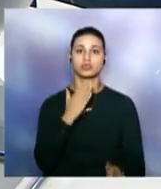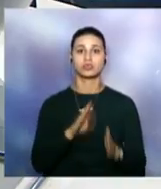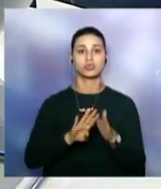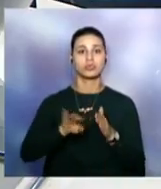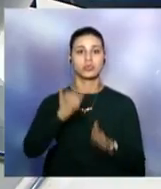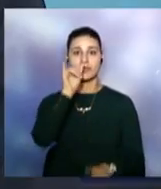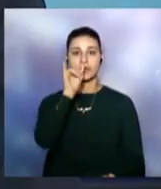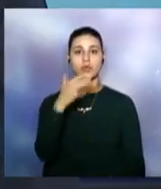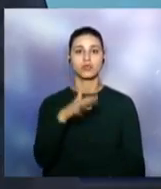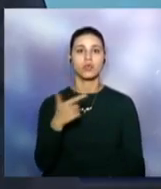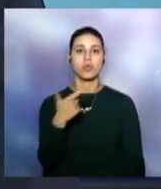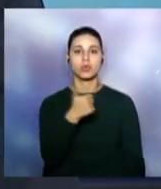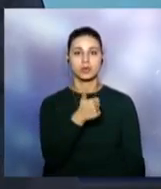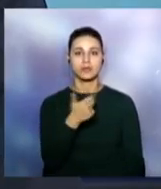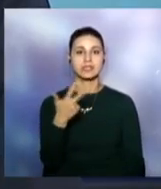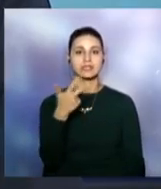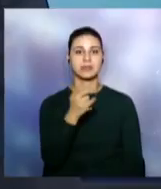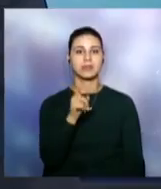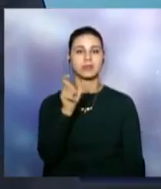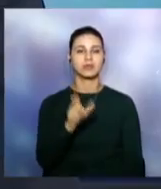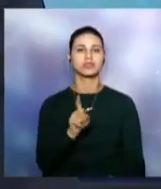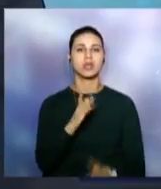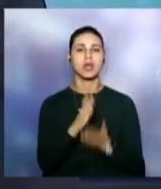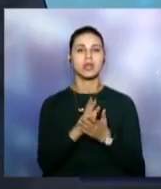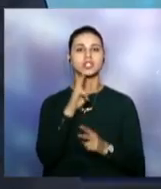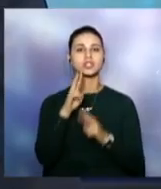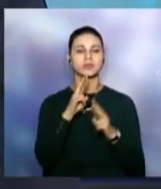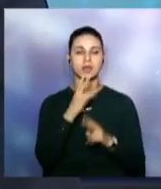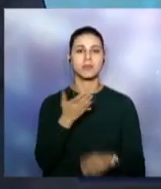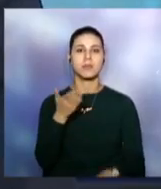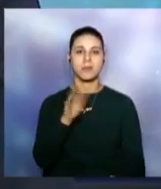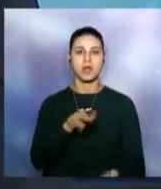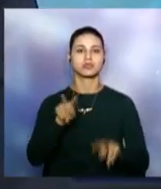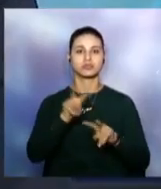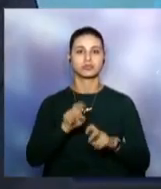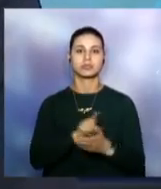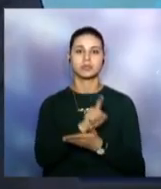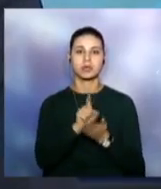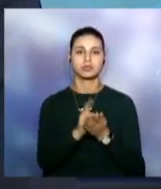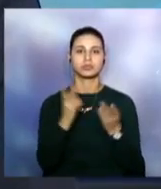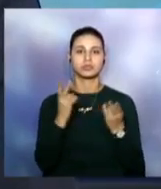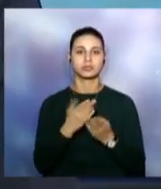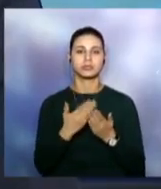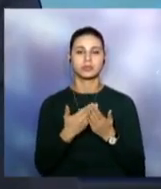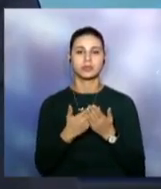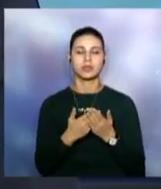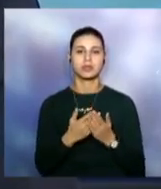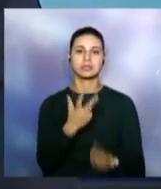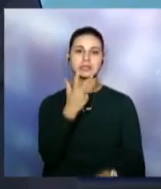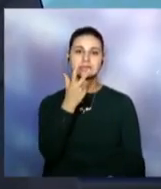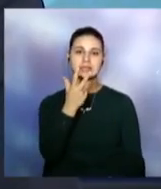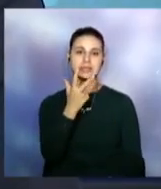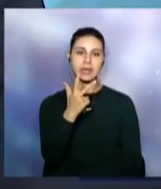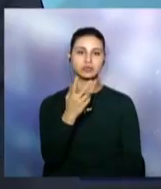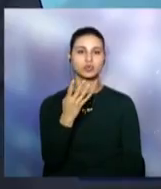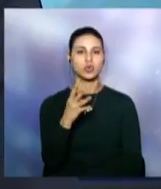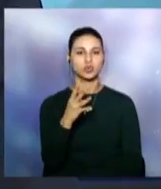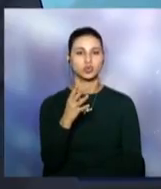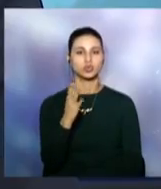და არის ახლა ორი კვირა და პაციენტს რაღაც ჩივილები აქვს, მაშინ დიაგნოსტიკური გამოკვლევა, რომელსაც ჭირდება სადღაც 3-4 წუთი,